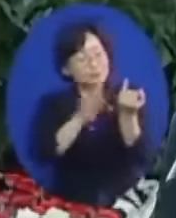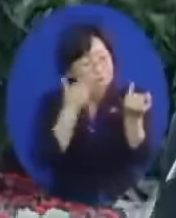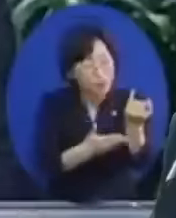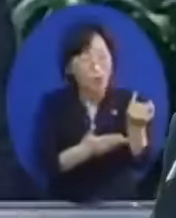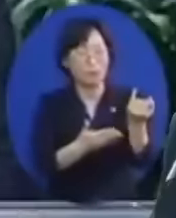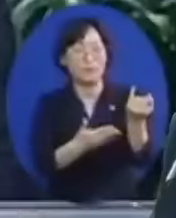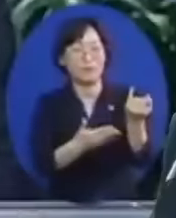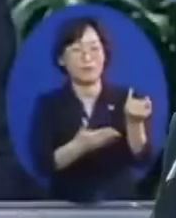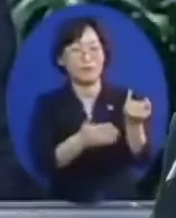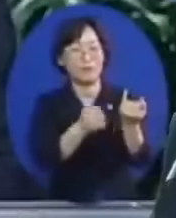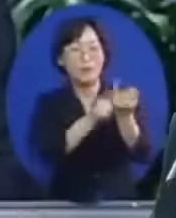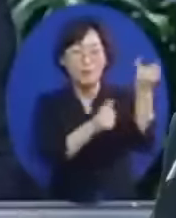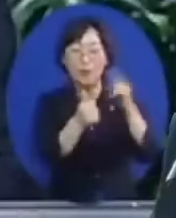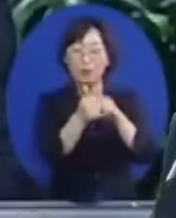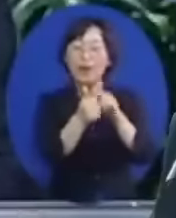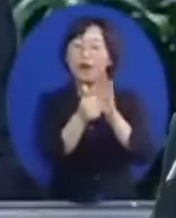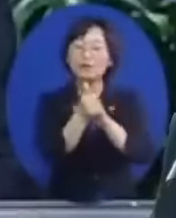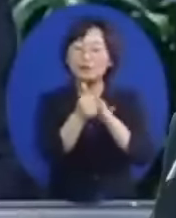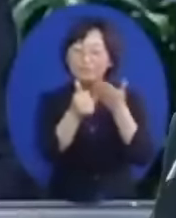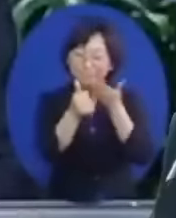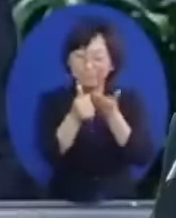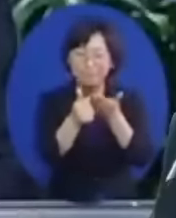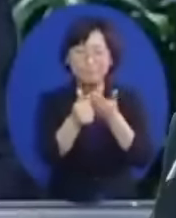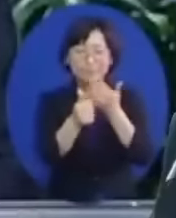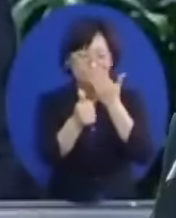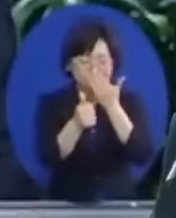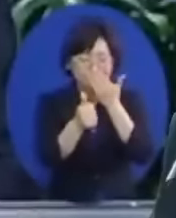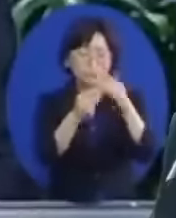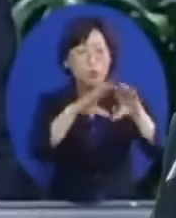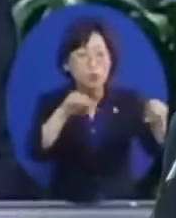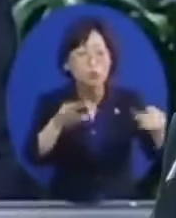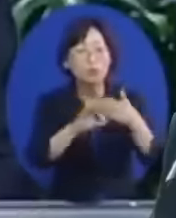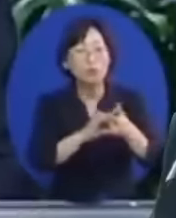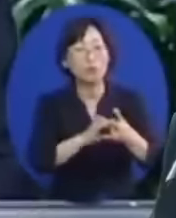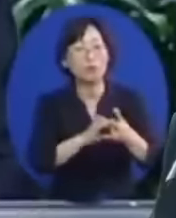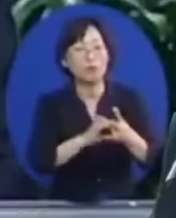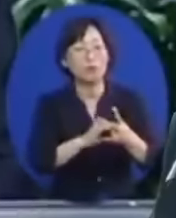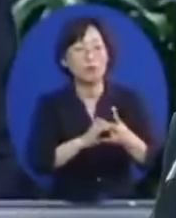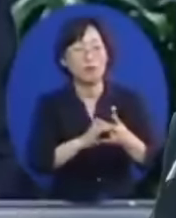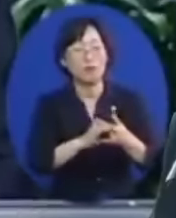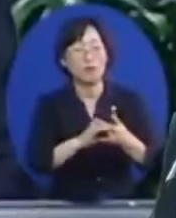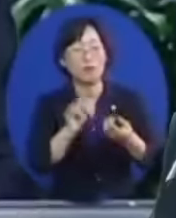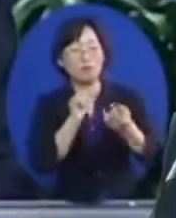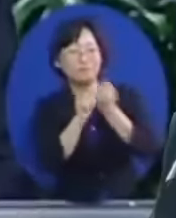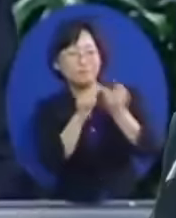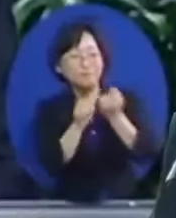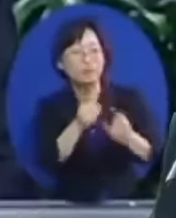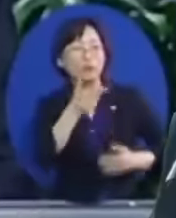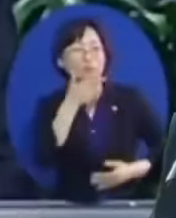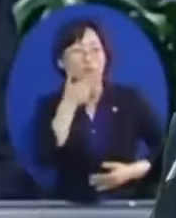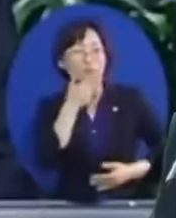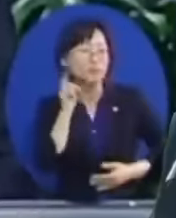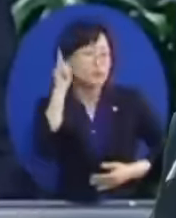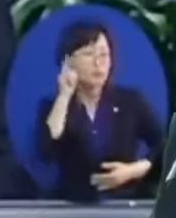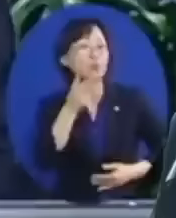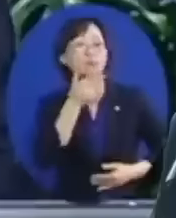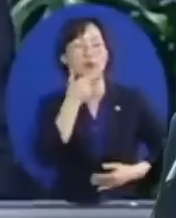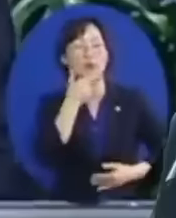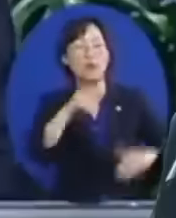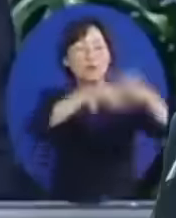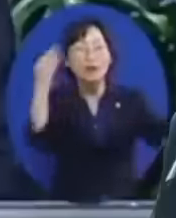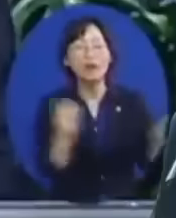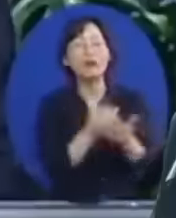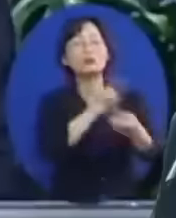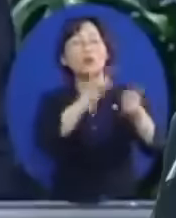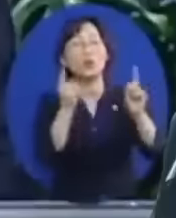겸손하고 아내도 남편에게 대해서 온유하고 겸손하면 그게 무슨 알력이 생기겠으며 스트레스가 생기겠습니까? 우리가 다